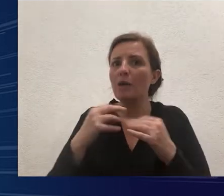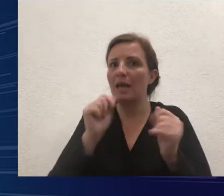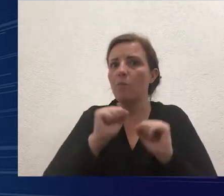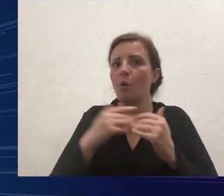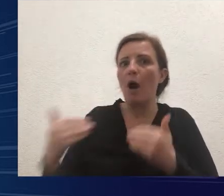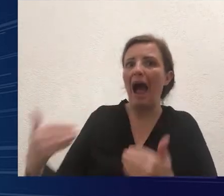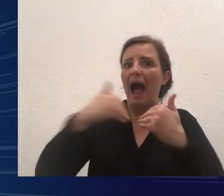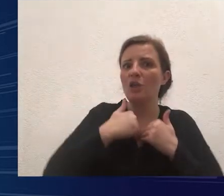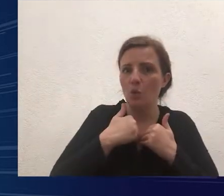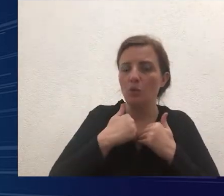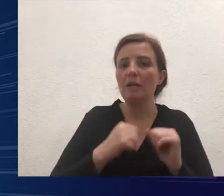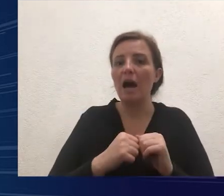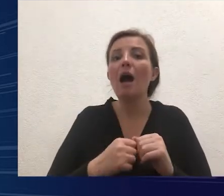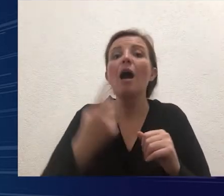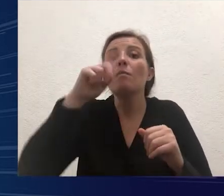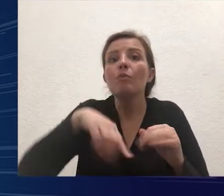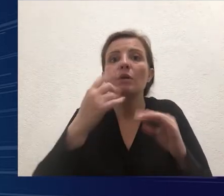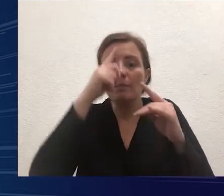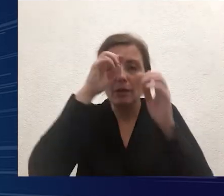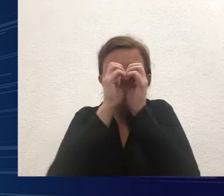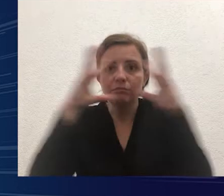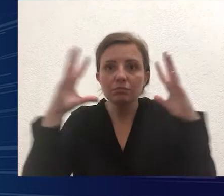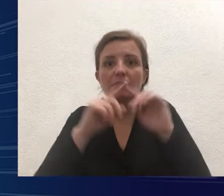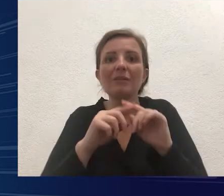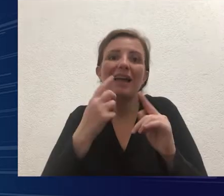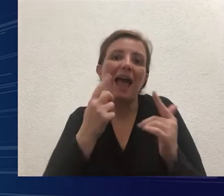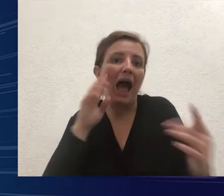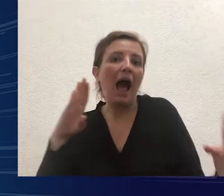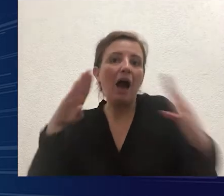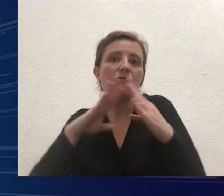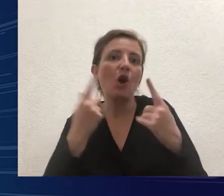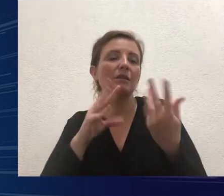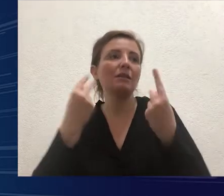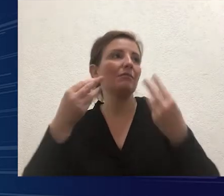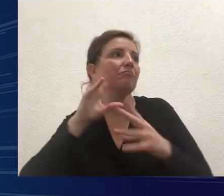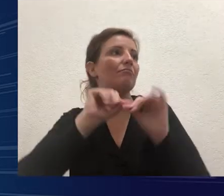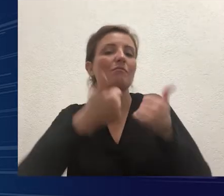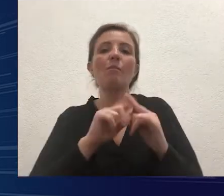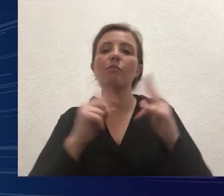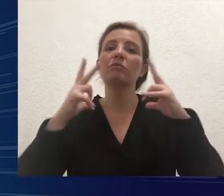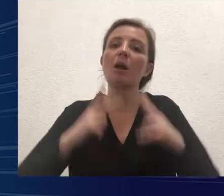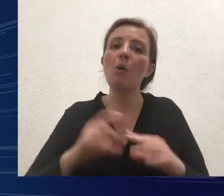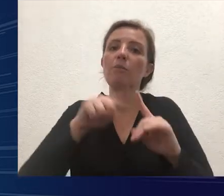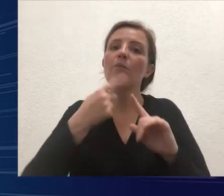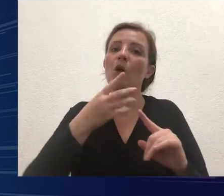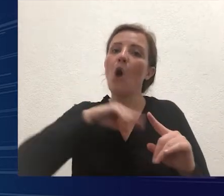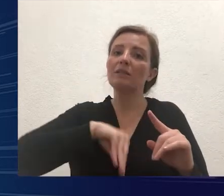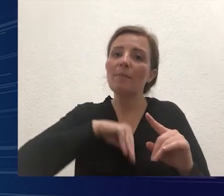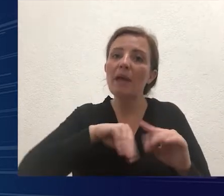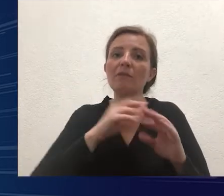che ci sono certamente d'aiuto anche per immaginare di affrontare più serenamente più consapevolmente